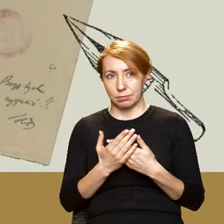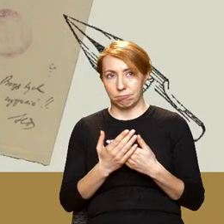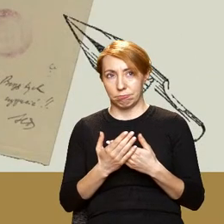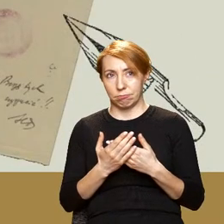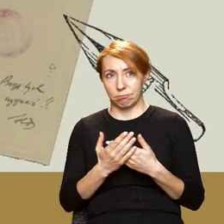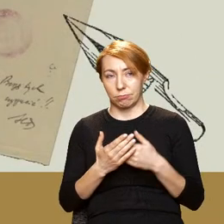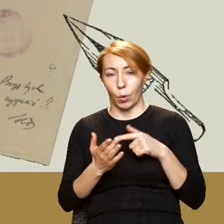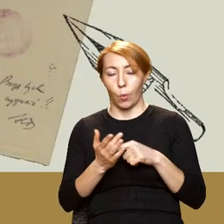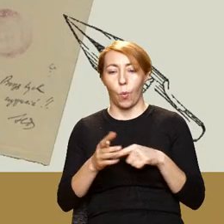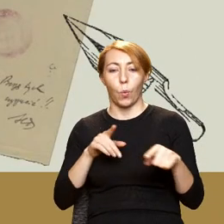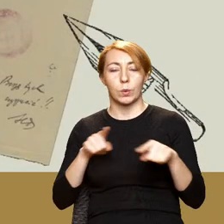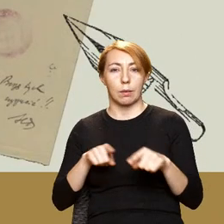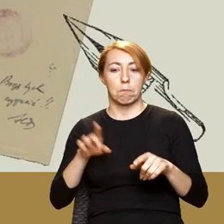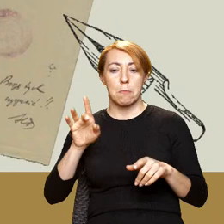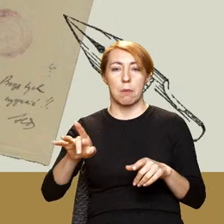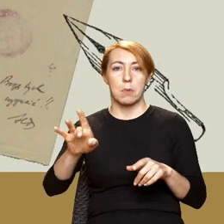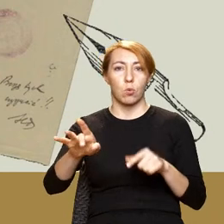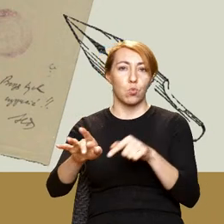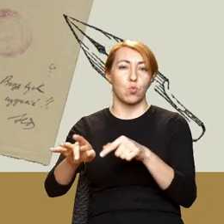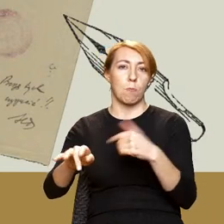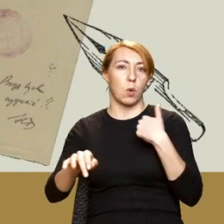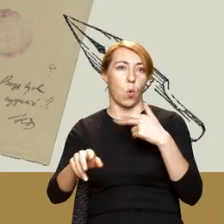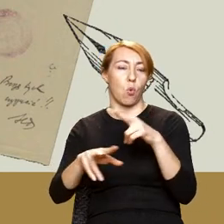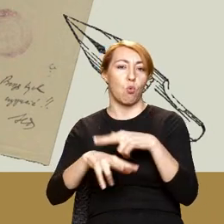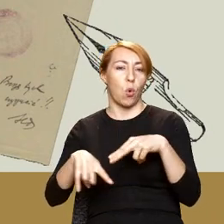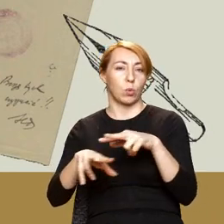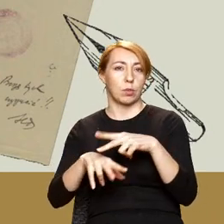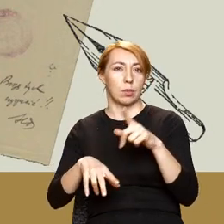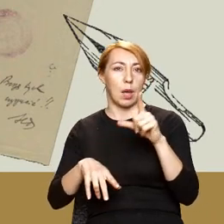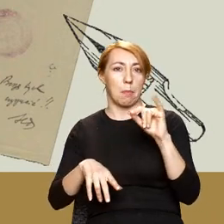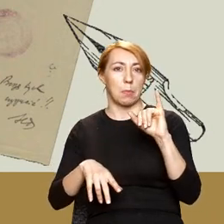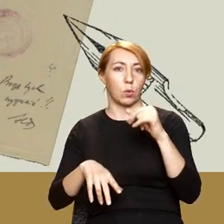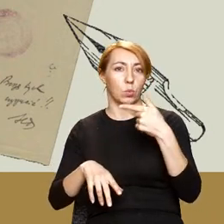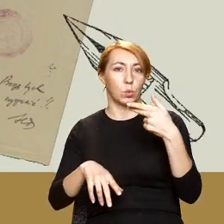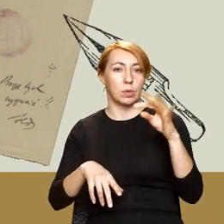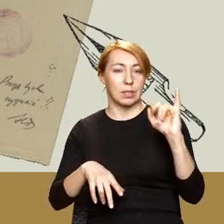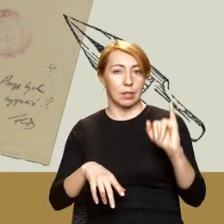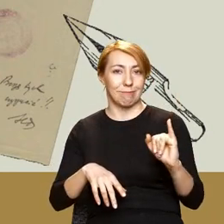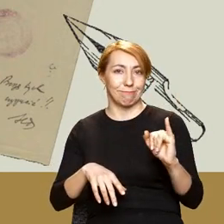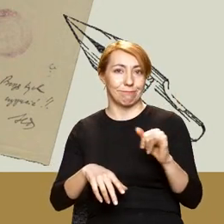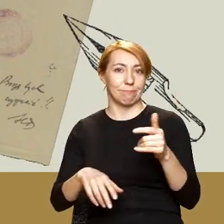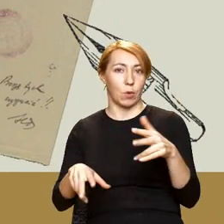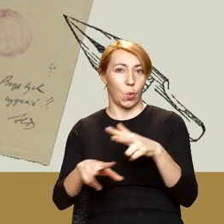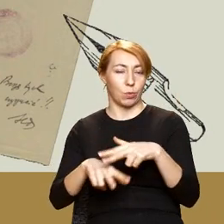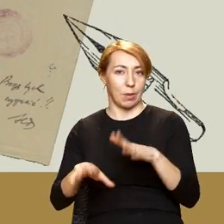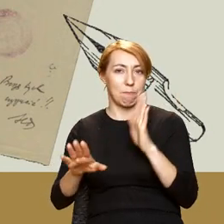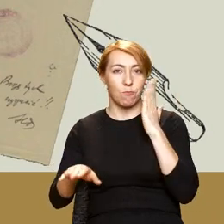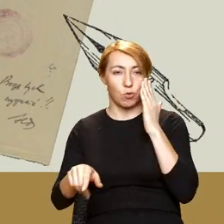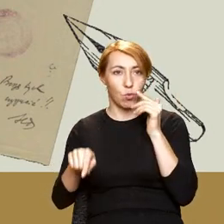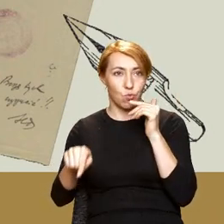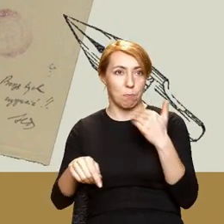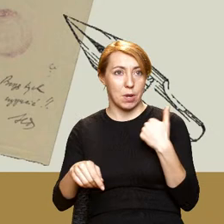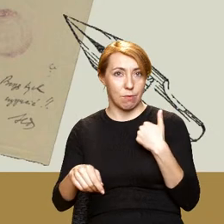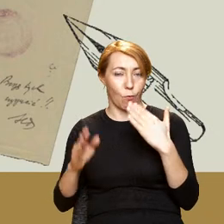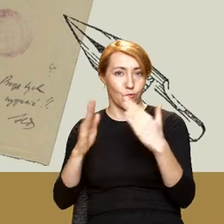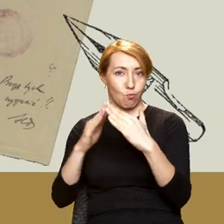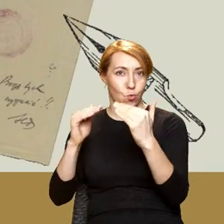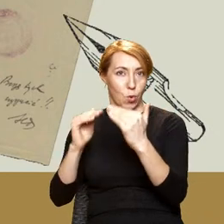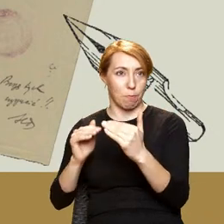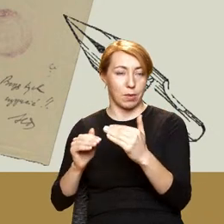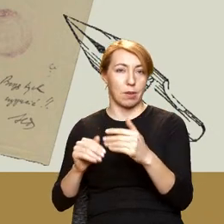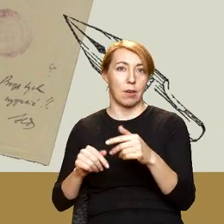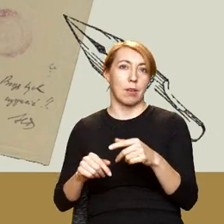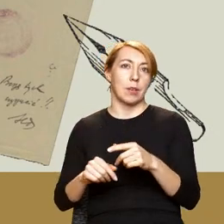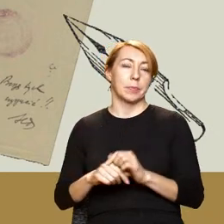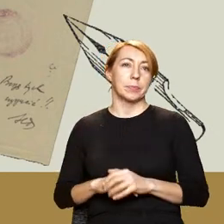odznaki, że tutaj mieszkała rodzina Piłsudski w tym domu. Oczywiście podobnie będzie. I